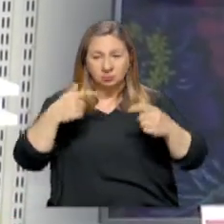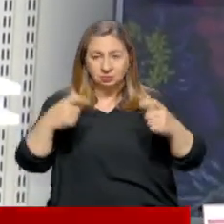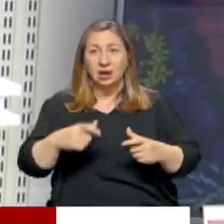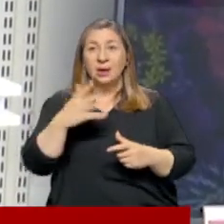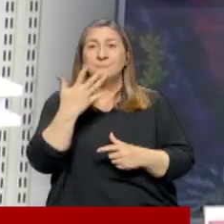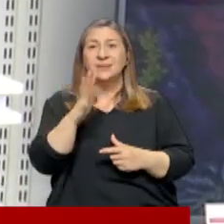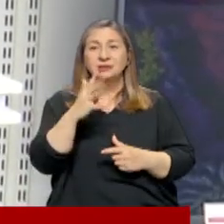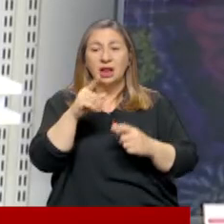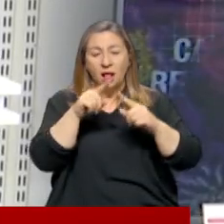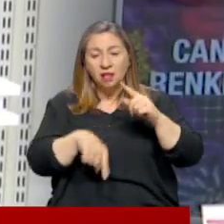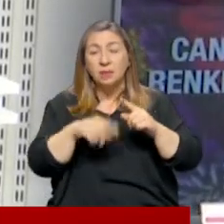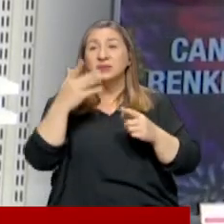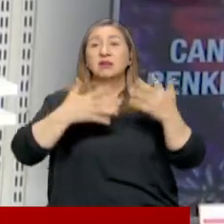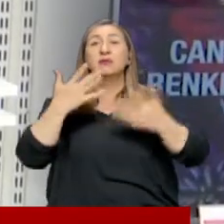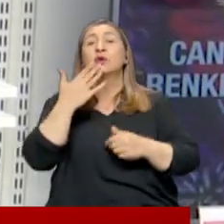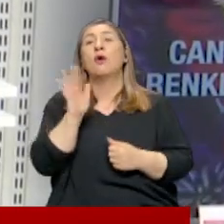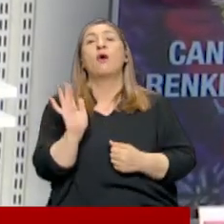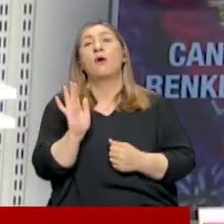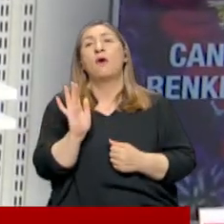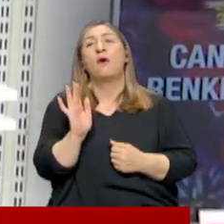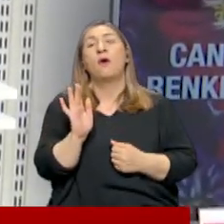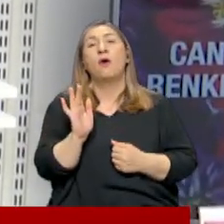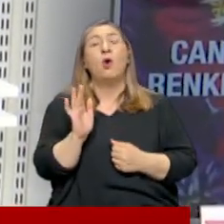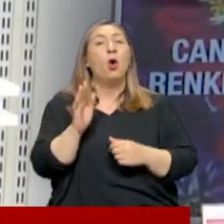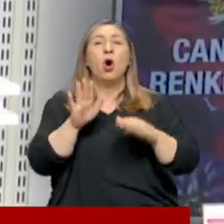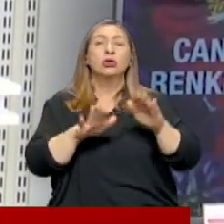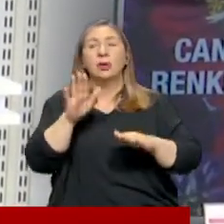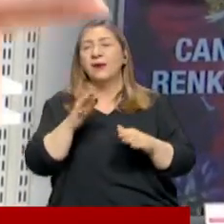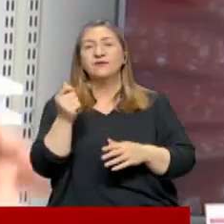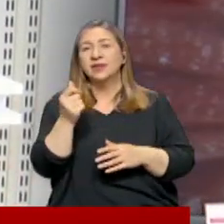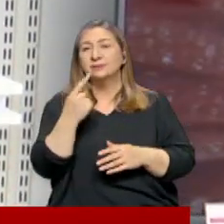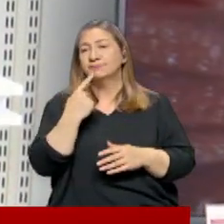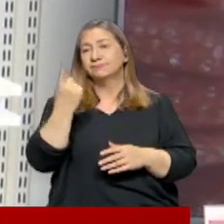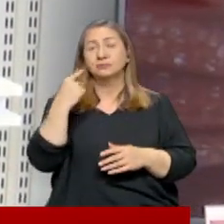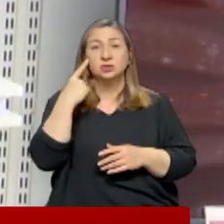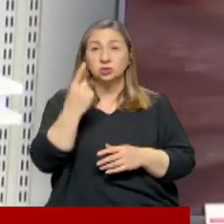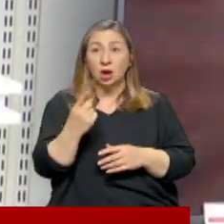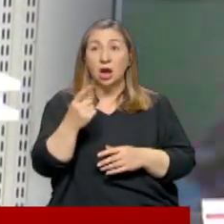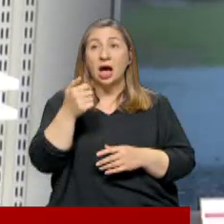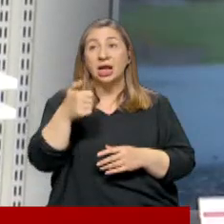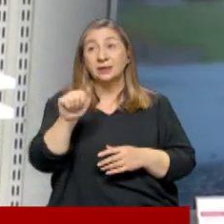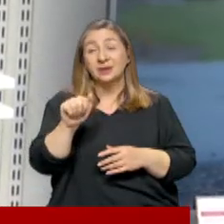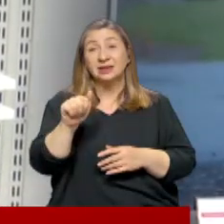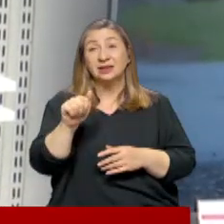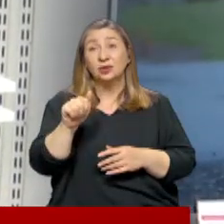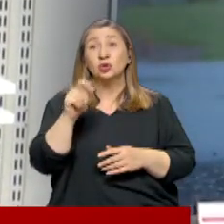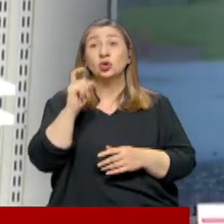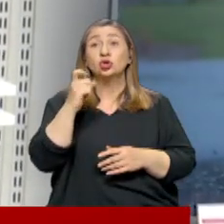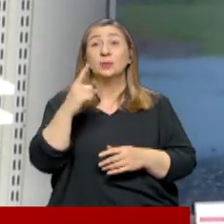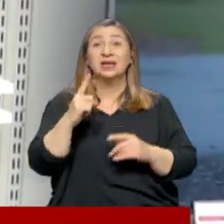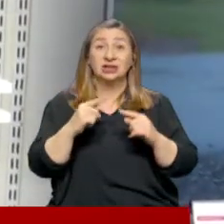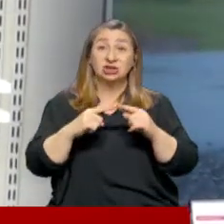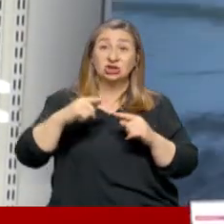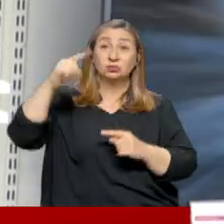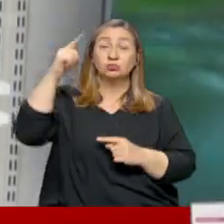mağazada 5000 liranın altında bir televizyon yok. Ortalama fiyatlarsa geçen yıla göre 6000'lerden